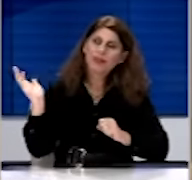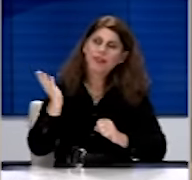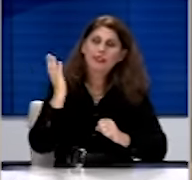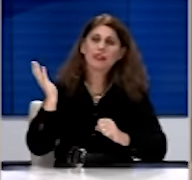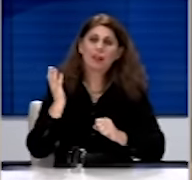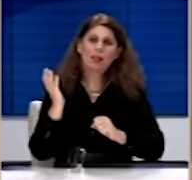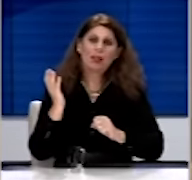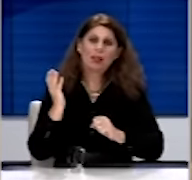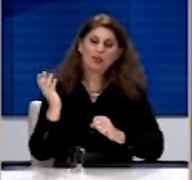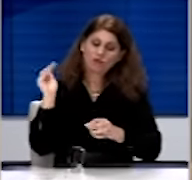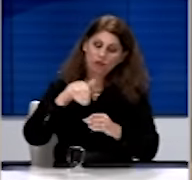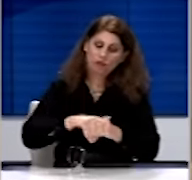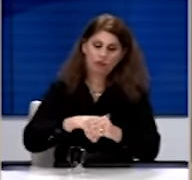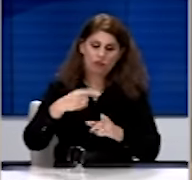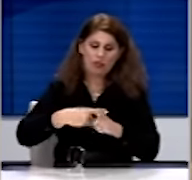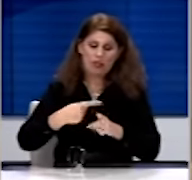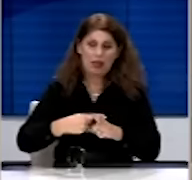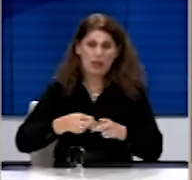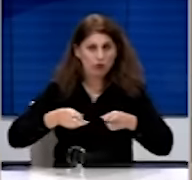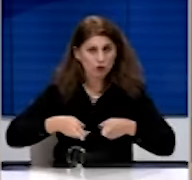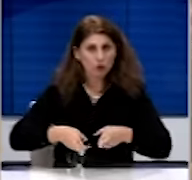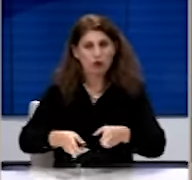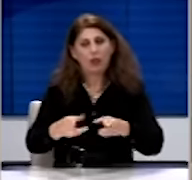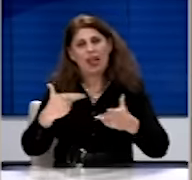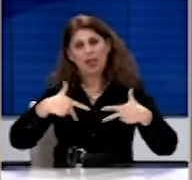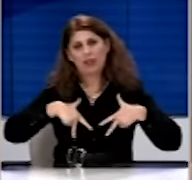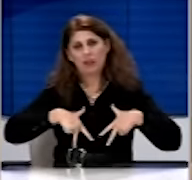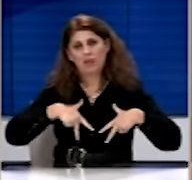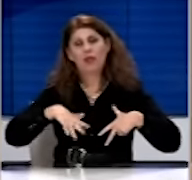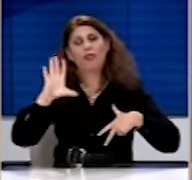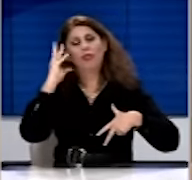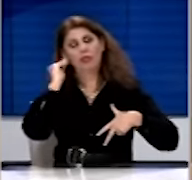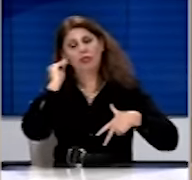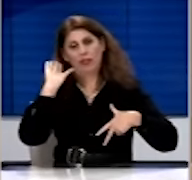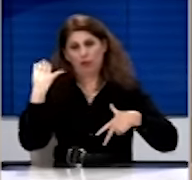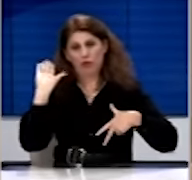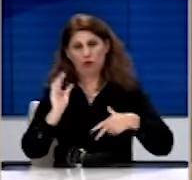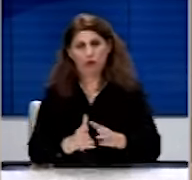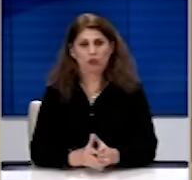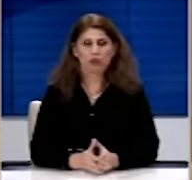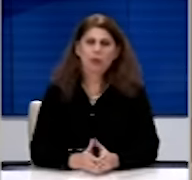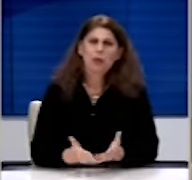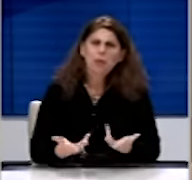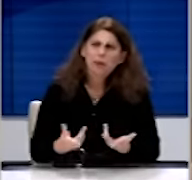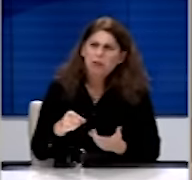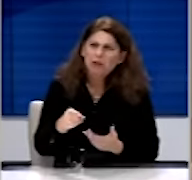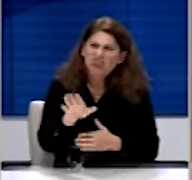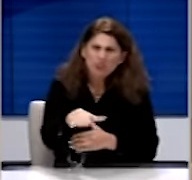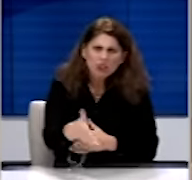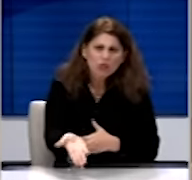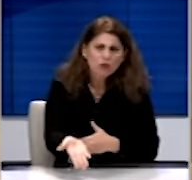να βάλει τη χώρα στον ίσιο δρόμο, αλλά η κυβέρνηση δεν την ακούει. Μα καλά, τέτοιος